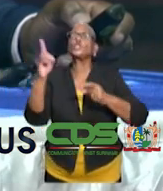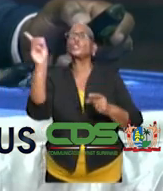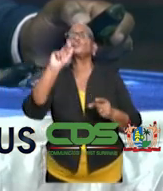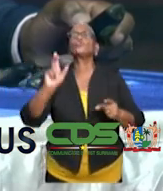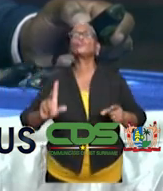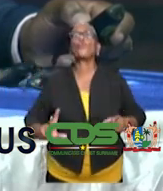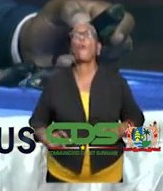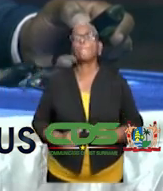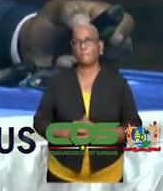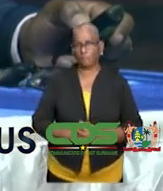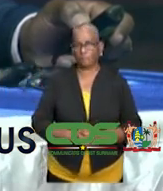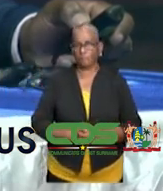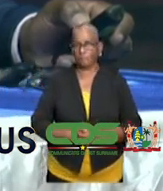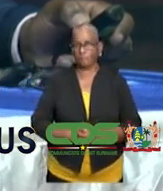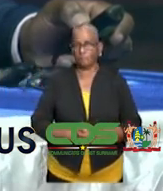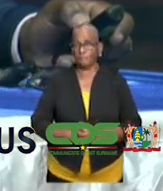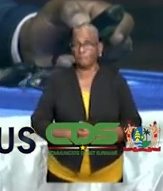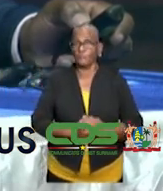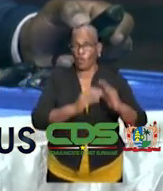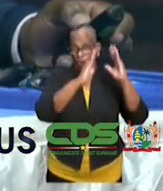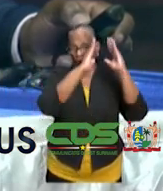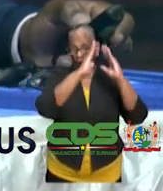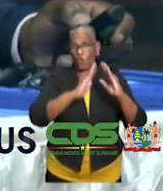Ten aanzien van de huishoudelijke afnemers,